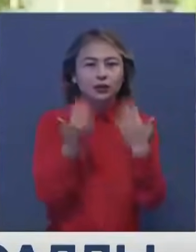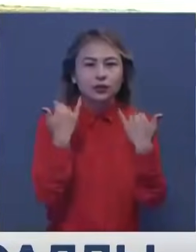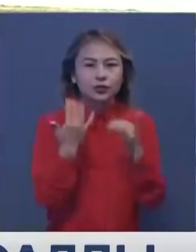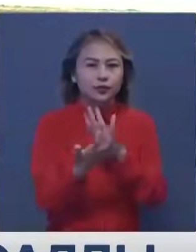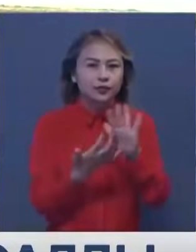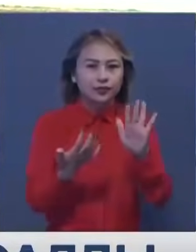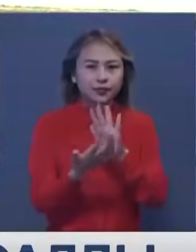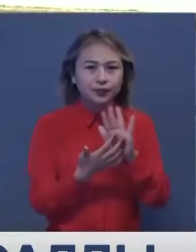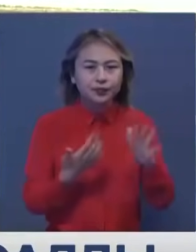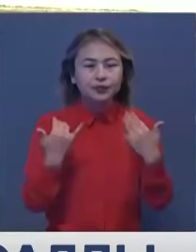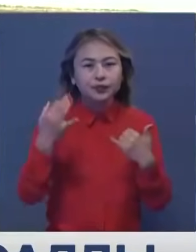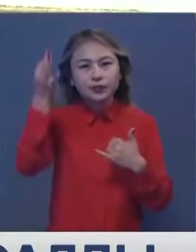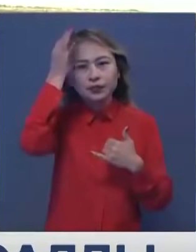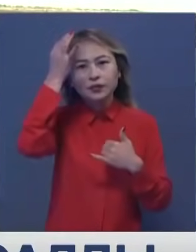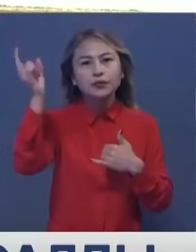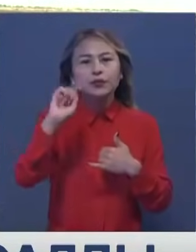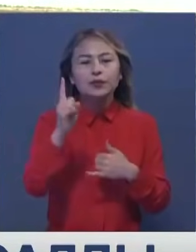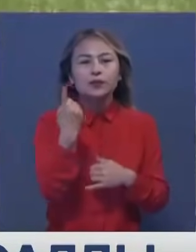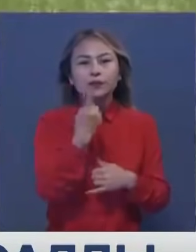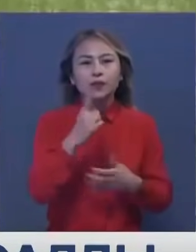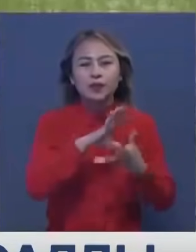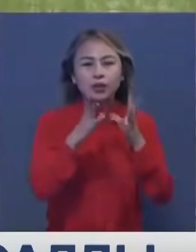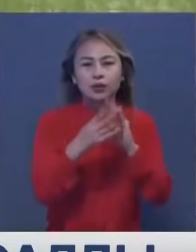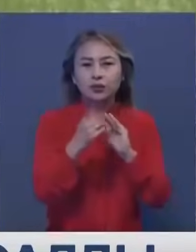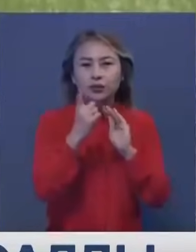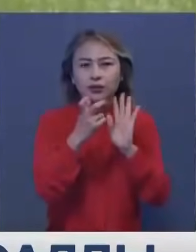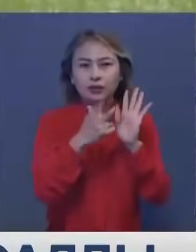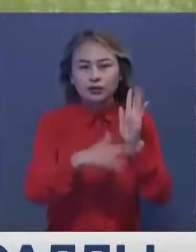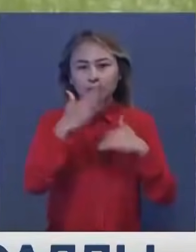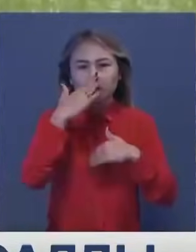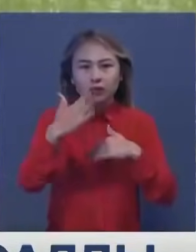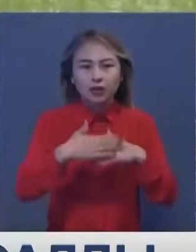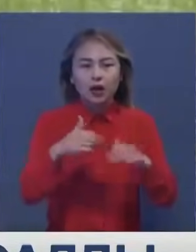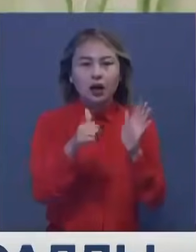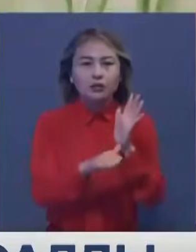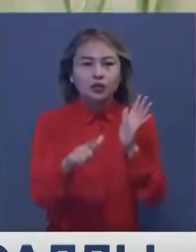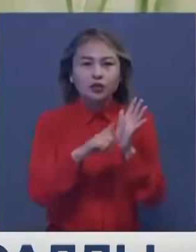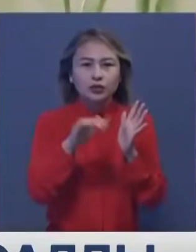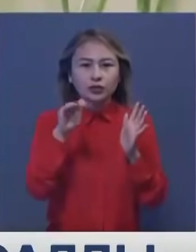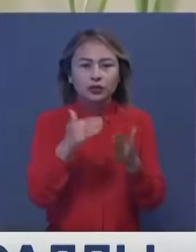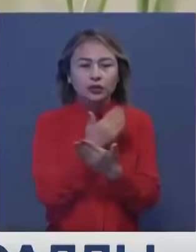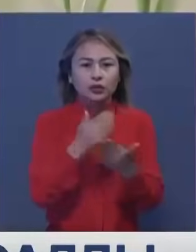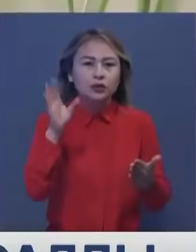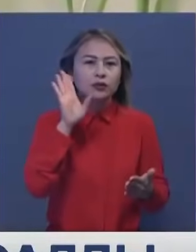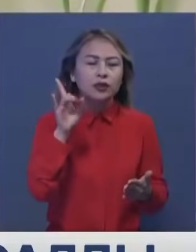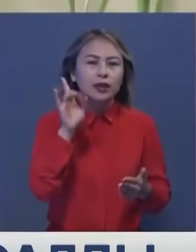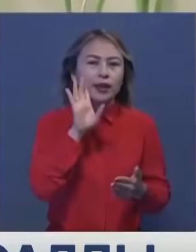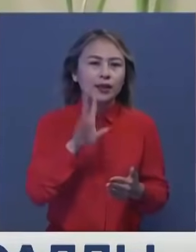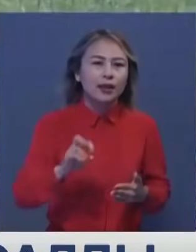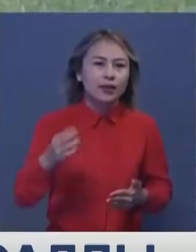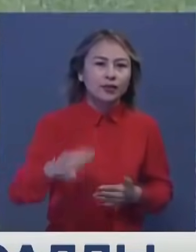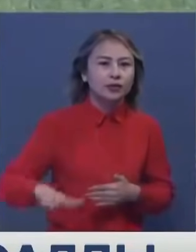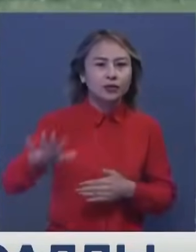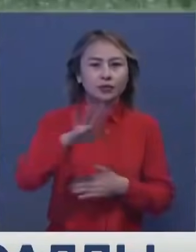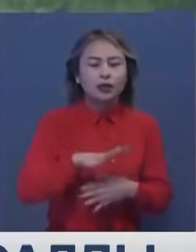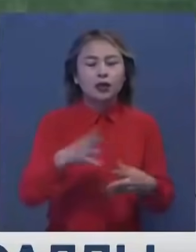тамшылығы. Айта кетейік, өңірде 182 мың гектар егіндік жер болса, оның 67 мың гектары осы сол жаға магистральды су арнасы арқылы